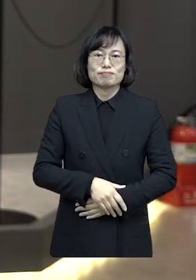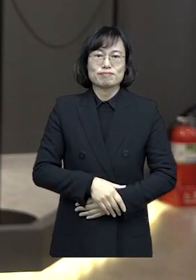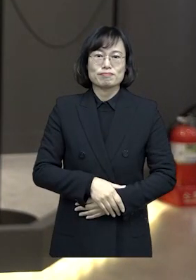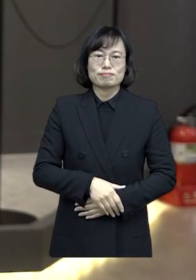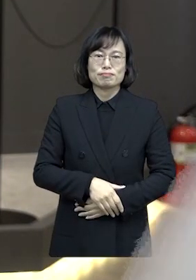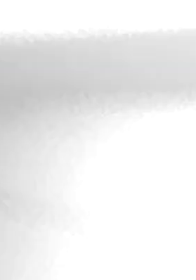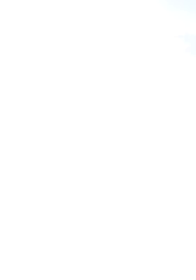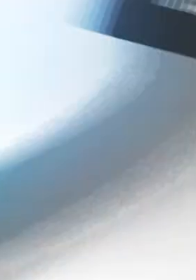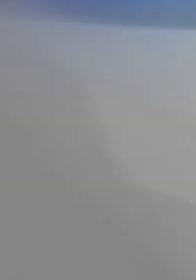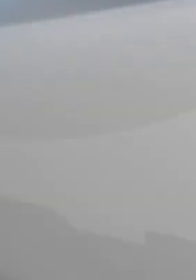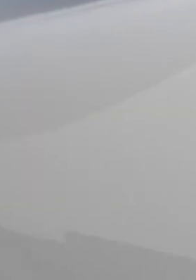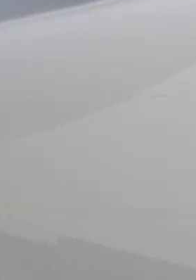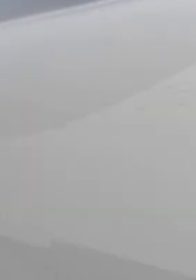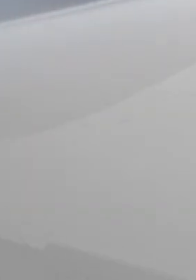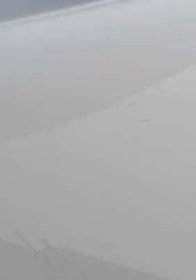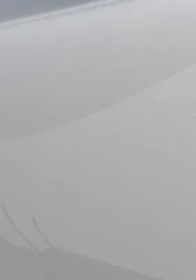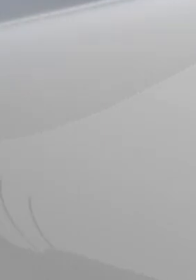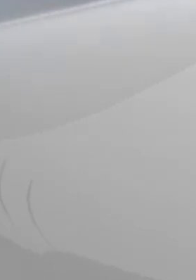힘차게 전해드리겠습니다.